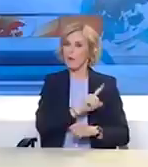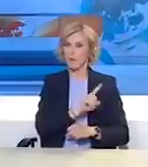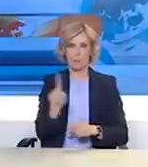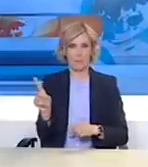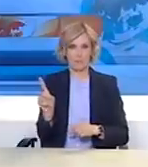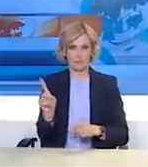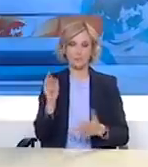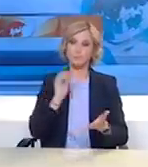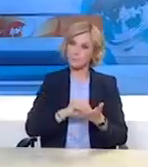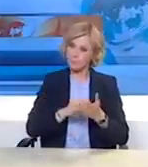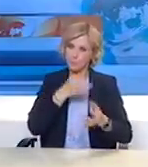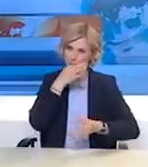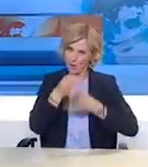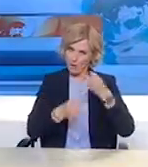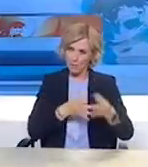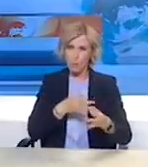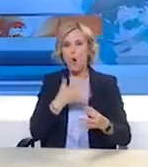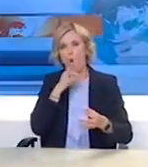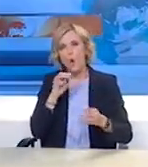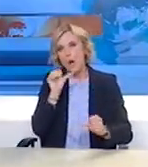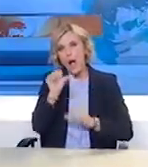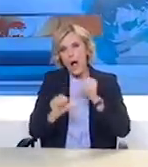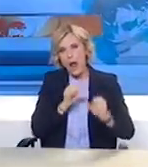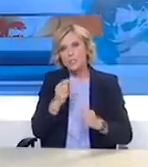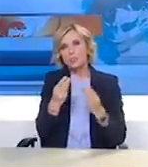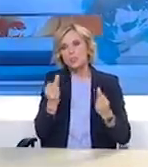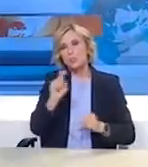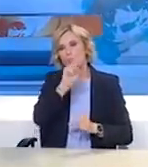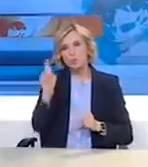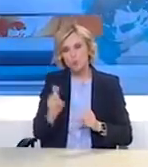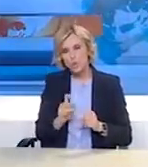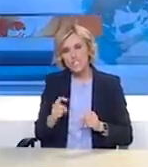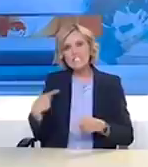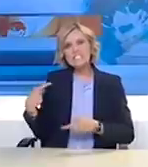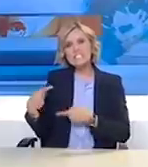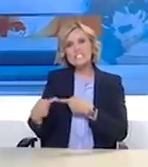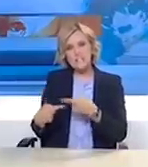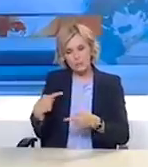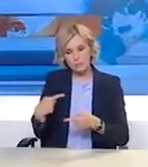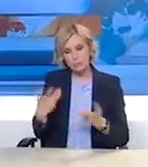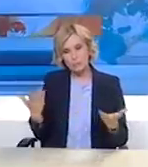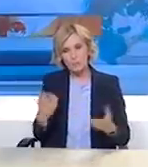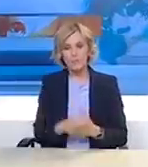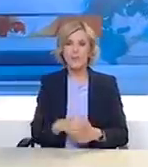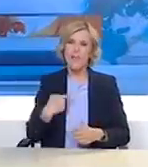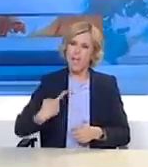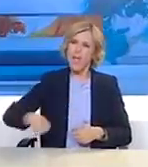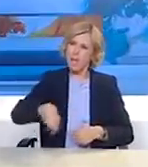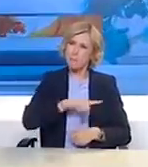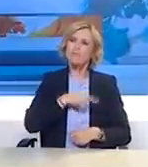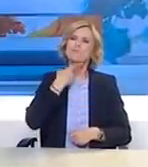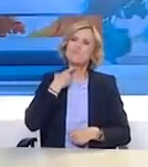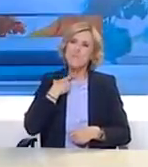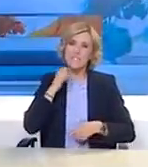Επιτρέψτε μου να σχολιάσω και μια άλλη συνήθεια, χωρίς να γίνω και να γίνομαι, ελπίζω, επικριτικός. Μας αρέσει να